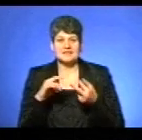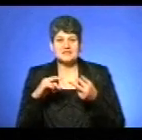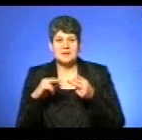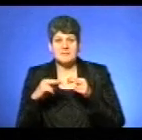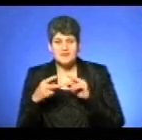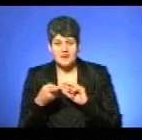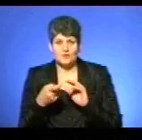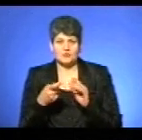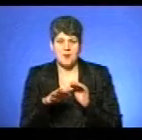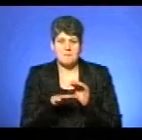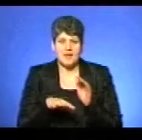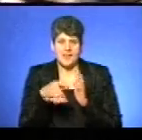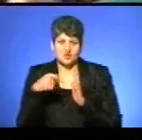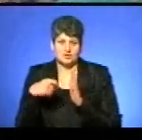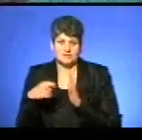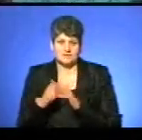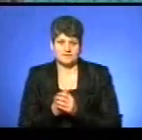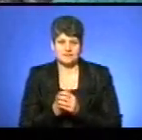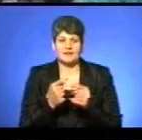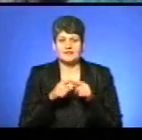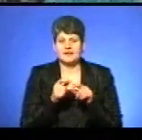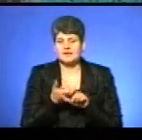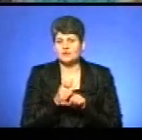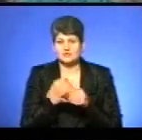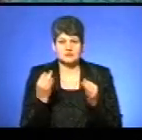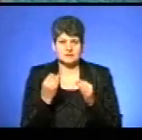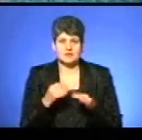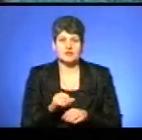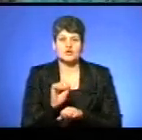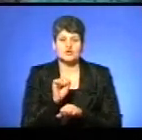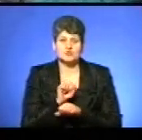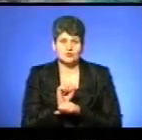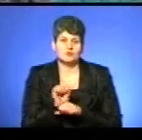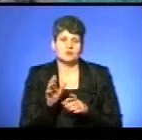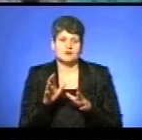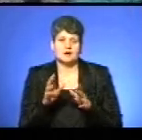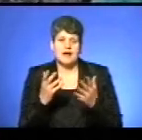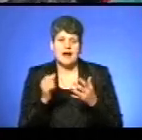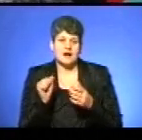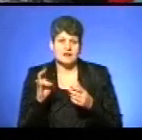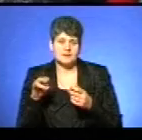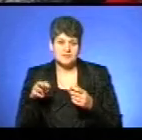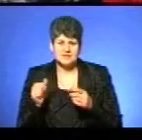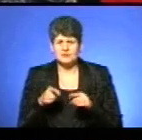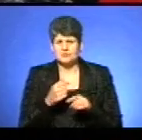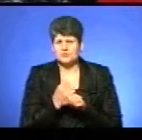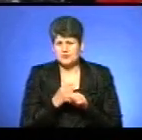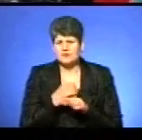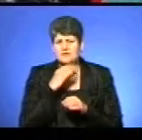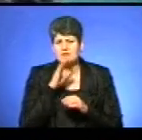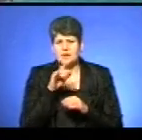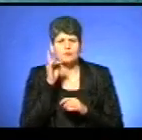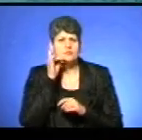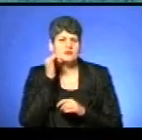заміняють знімальний майданчик. Техніка дуже цікава, називається стоп-моушен анімація. Для того, щоб її робити, достатньо будь-який мобільний